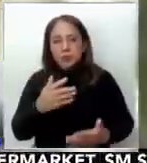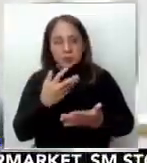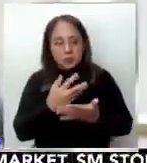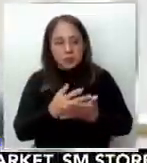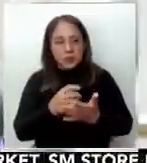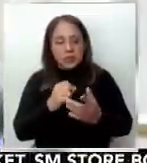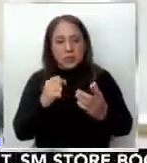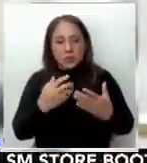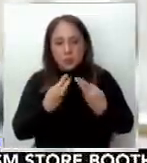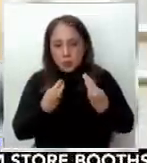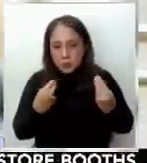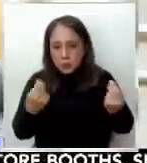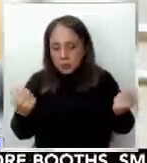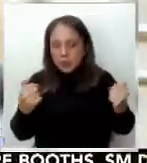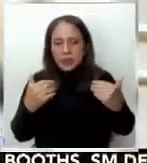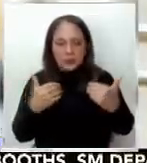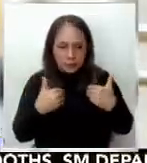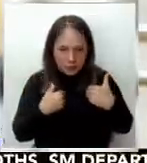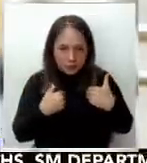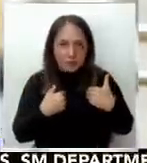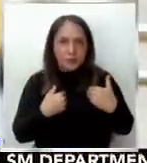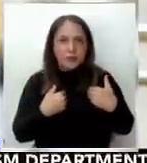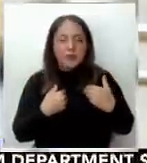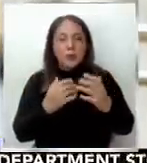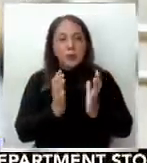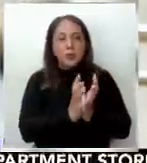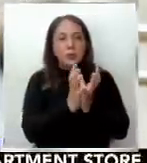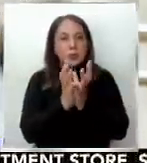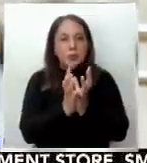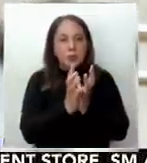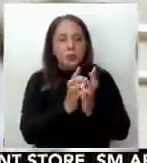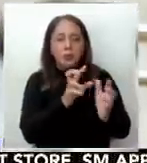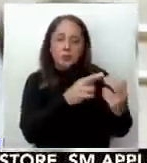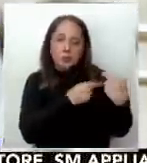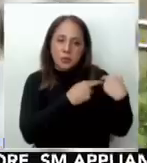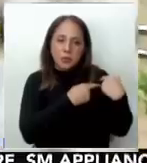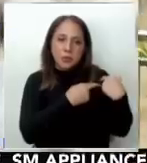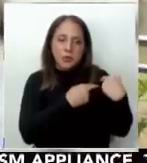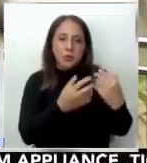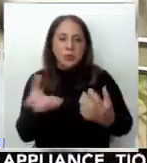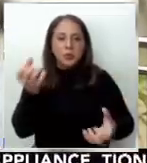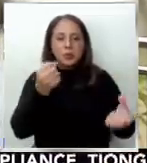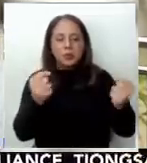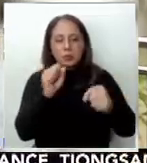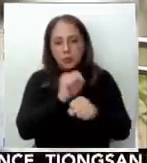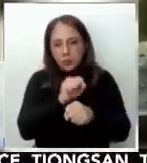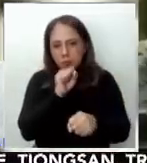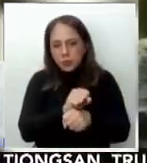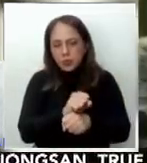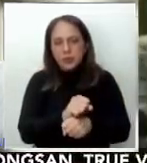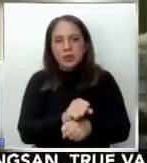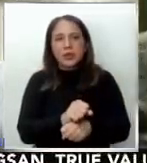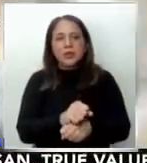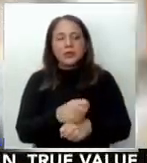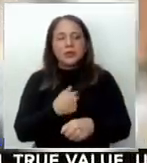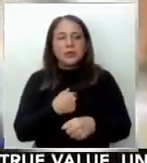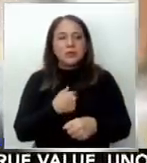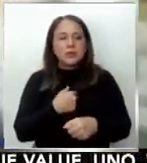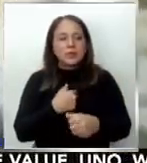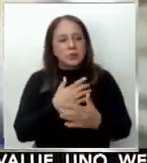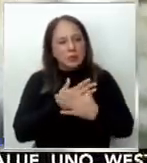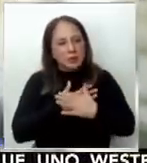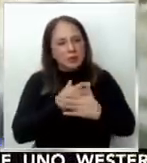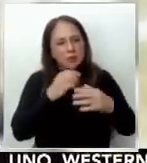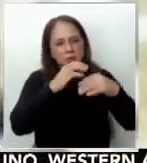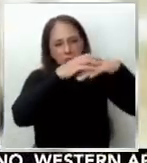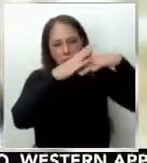po. Meron po tayong mga community na na-assign naman po sa mga kanya-kanyang mga trabaho. Tiyak mafo-fall ka talaga sa ganda ng falls. Pero